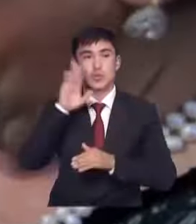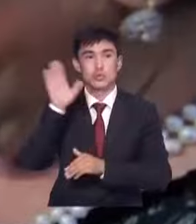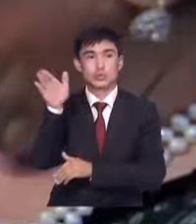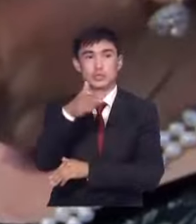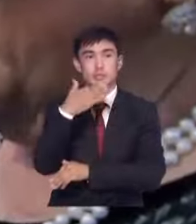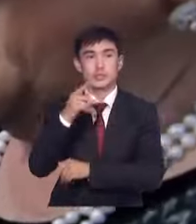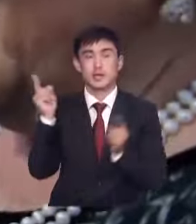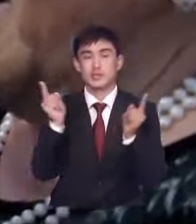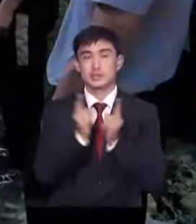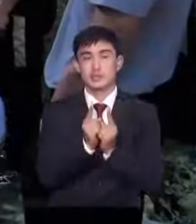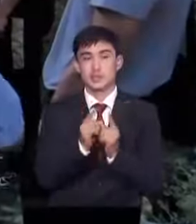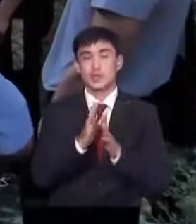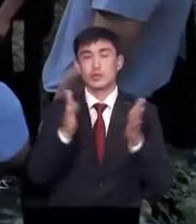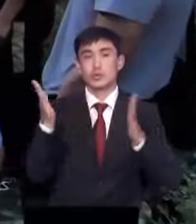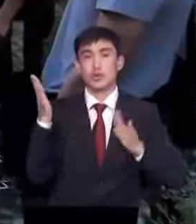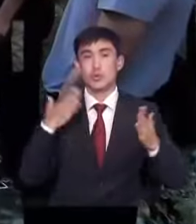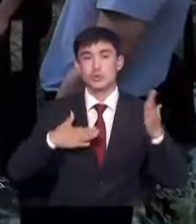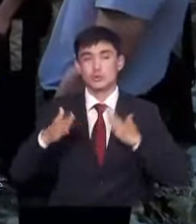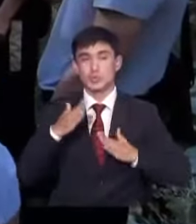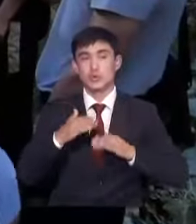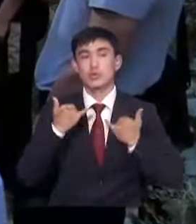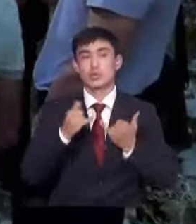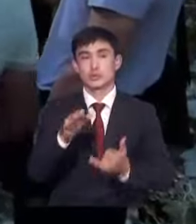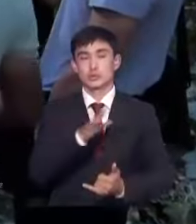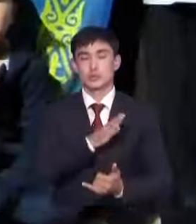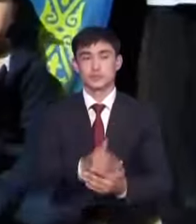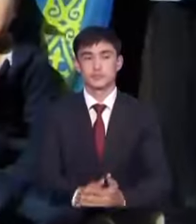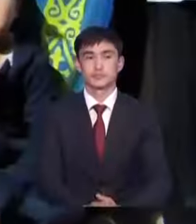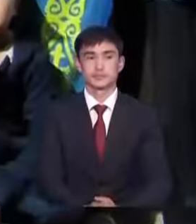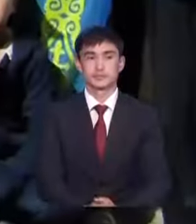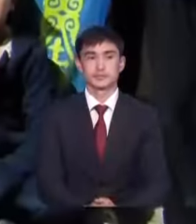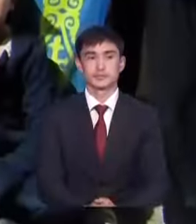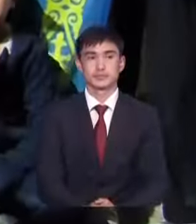желбіретіп қарсы алды. Үлкен қошемет танытып, құрмет көрсетті.